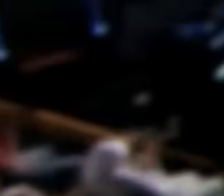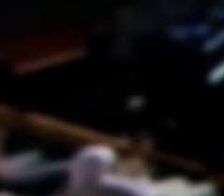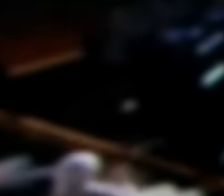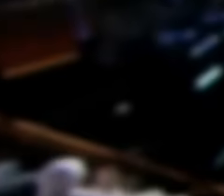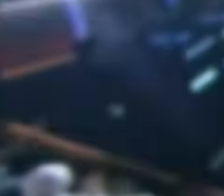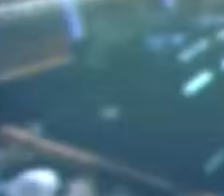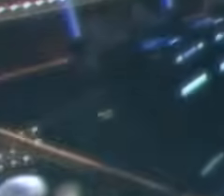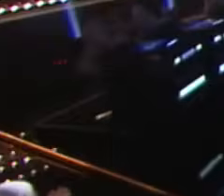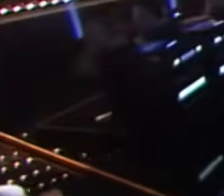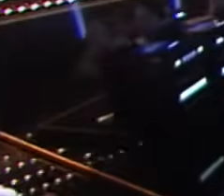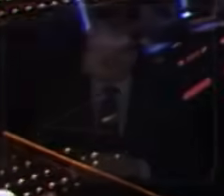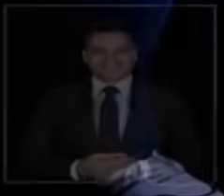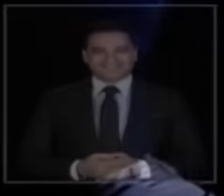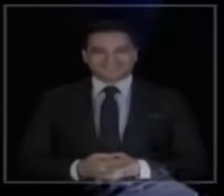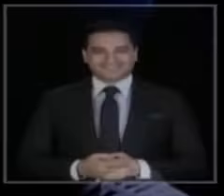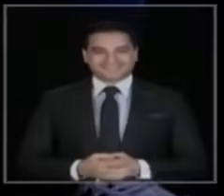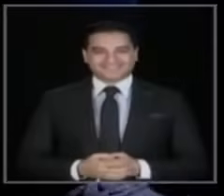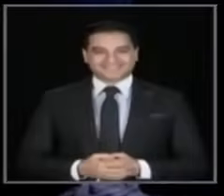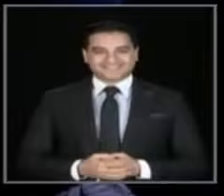الروائي عصام يوسف.